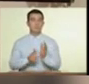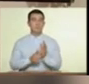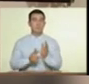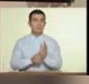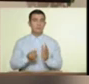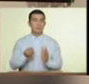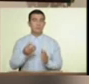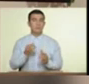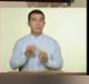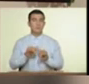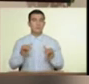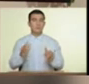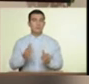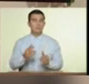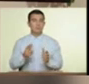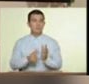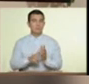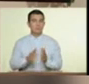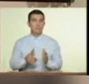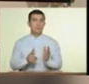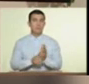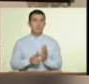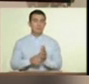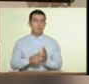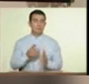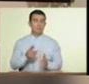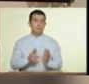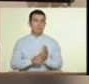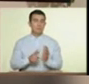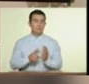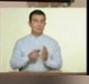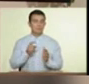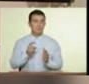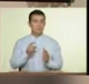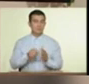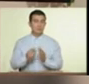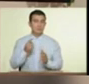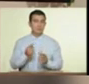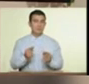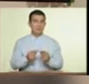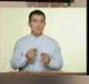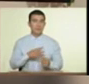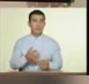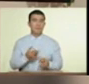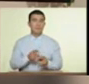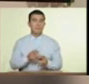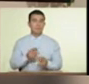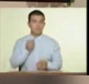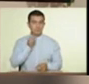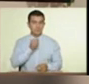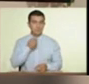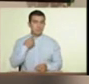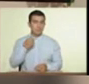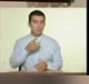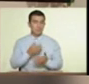ko'paytirsak 7 ga teng bo'ladi. 1 ga. Demak, x 1 ga teng ekan. Yoki noma'lum ko'paytiruvchini